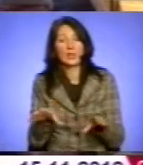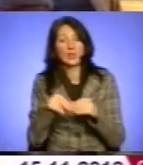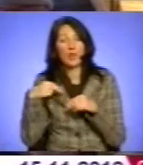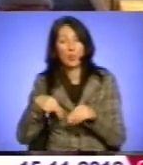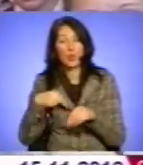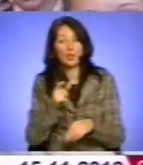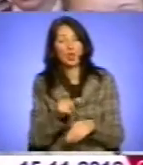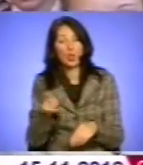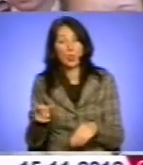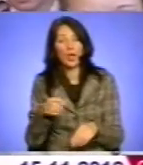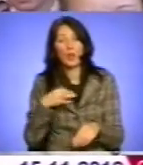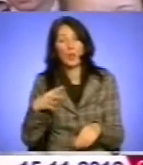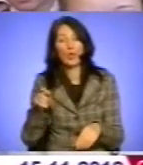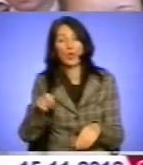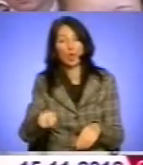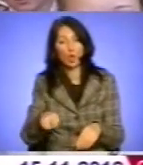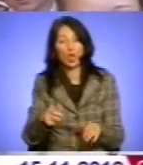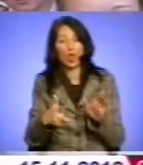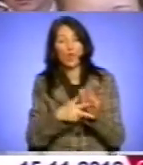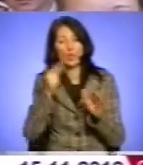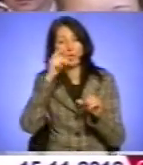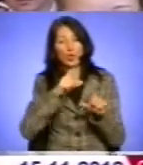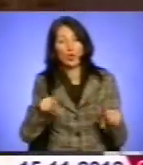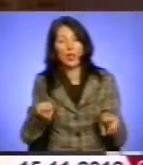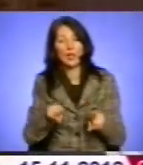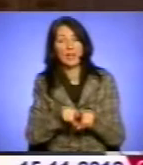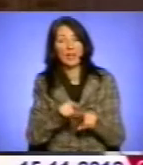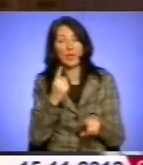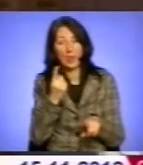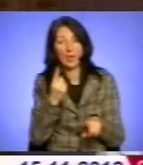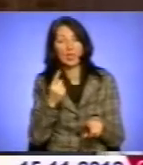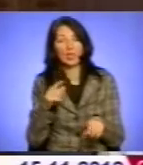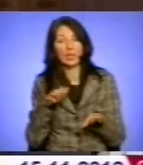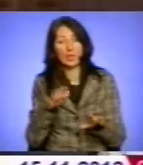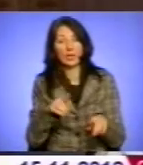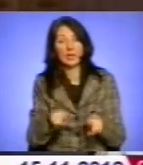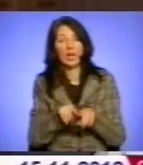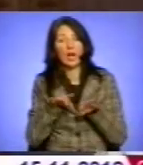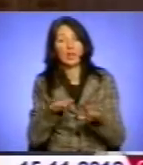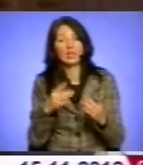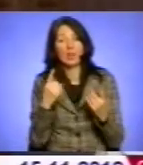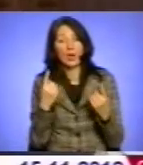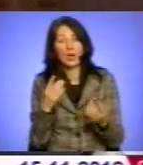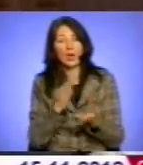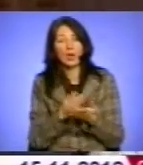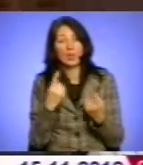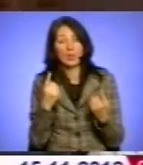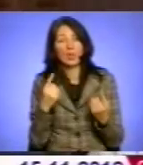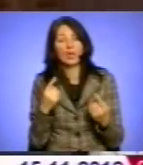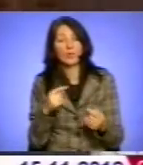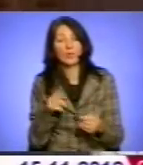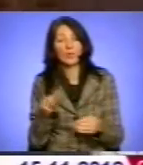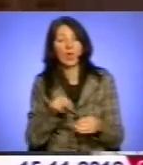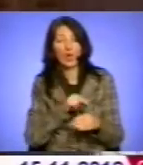Білої Тростини, у 8-й школі це перший такий захід. Такі акції мають величезний виховний потенціал. Вони в